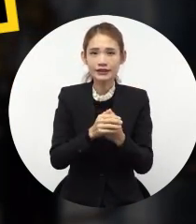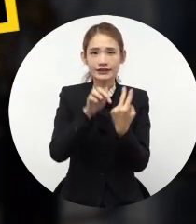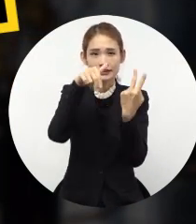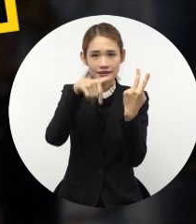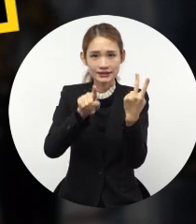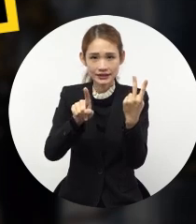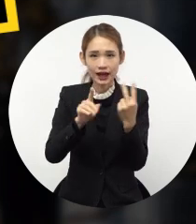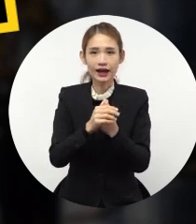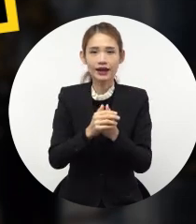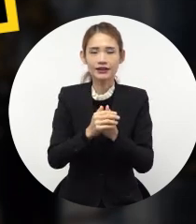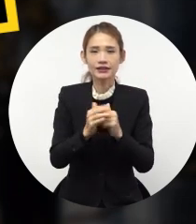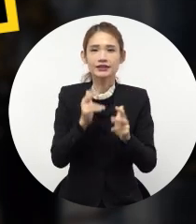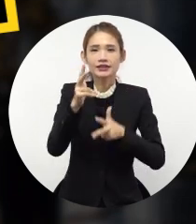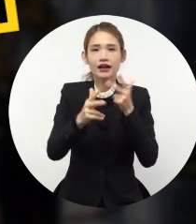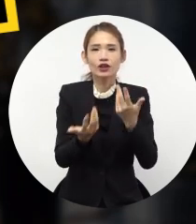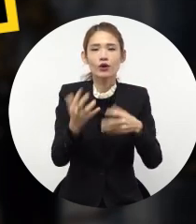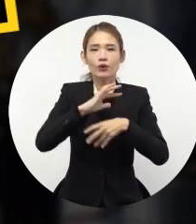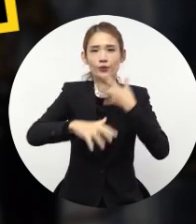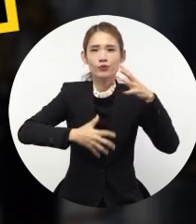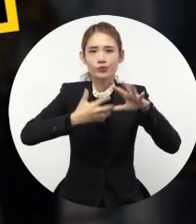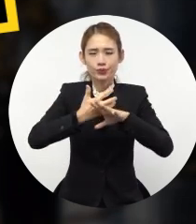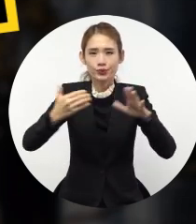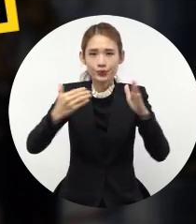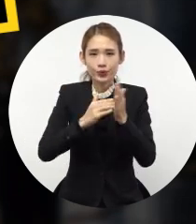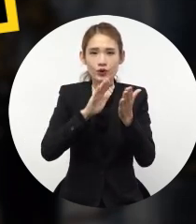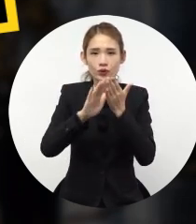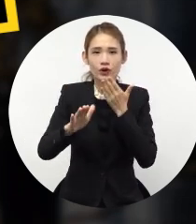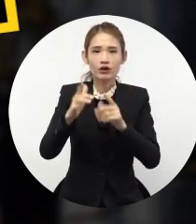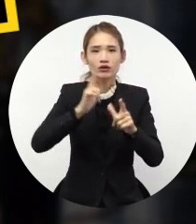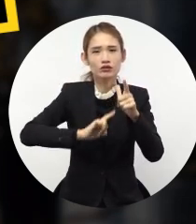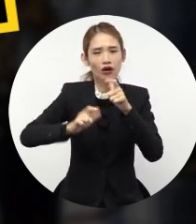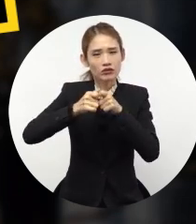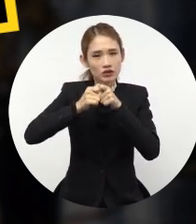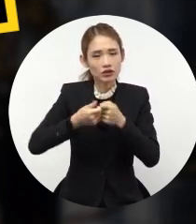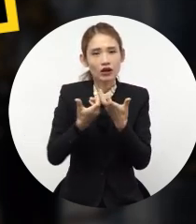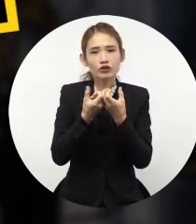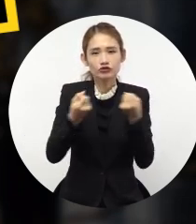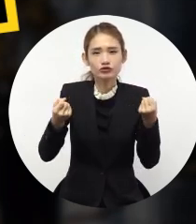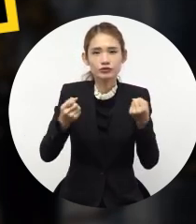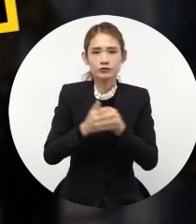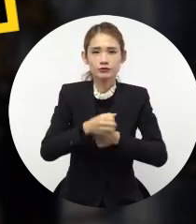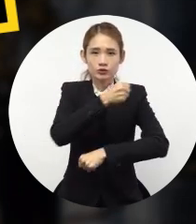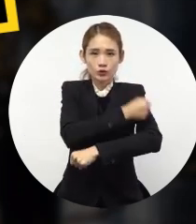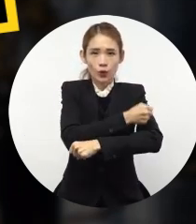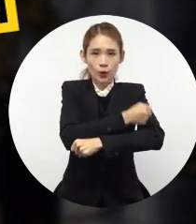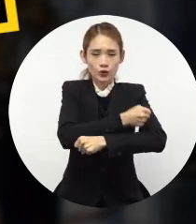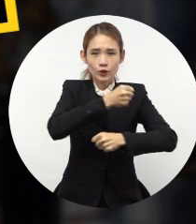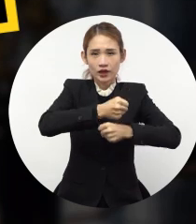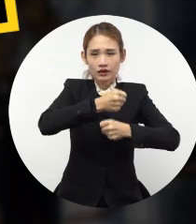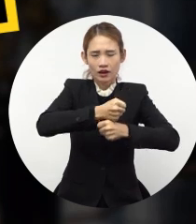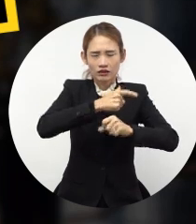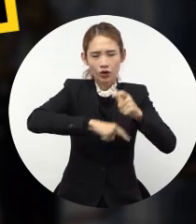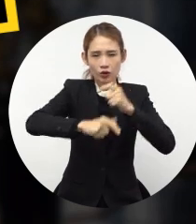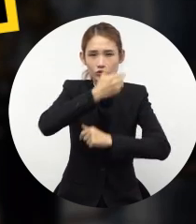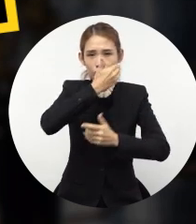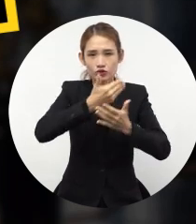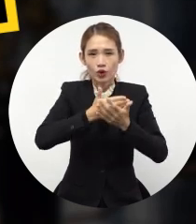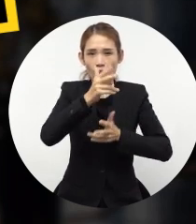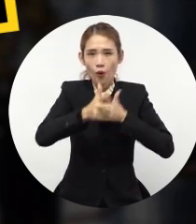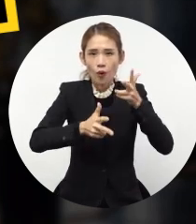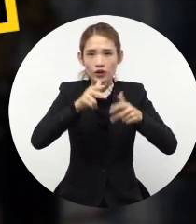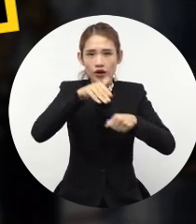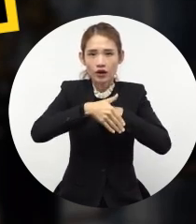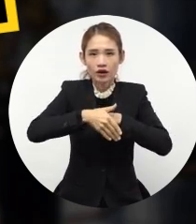2차 산업혁명이 일어나게 되면 장애인은 더 구분됩니다. 네, 노동 생산성이 더 중요해지죠.